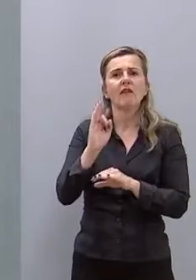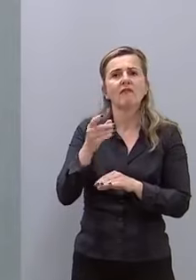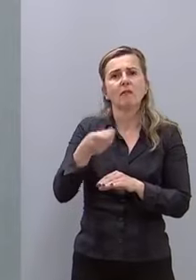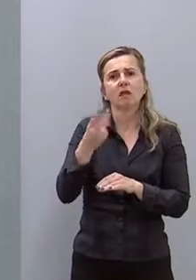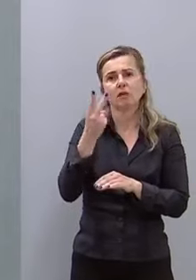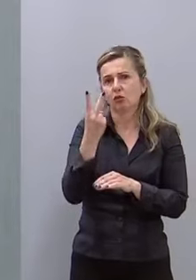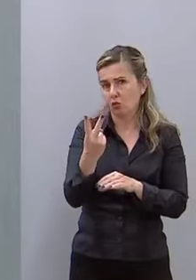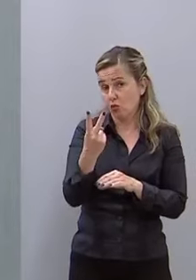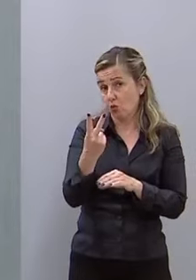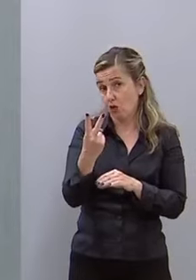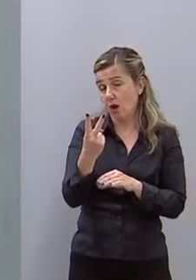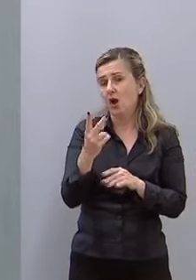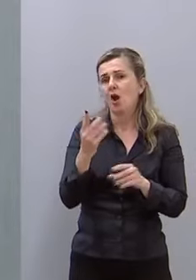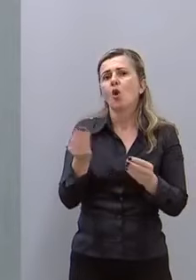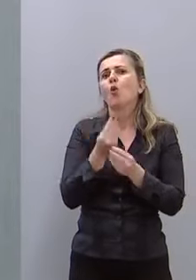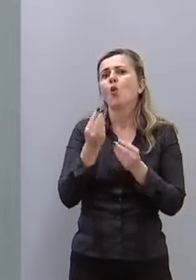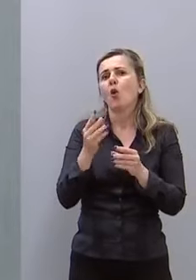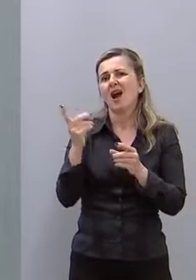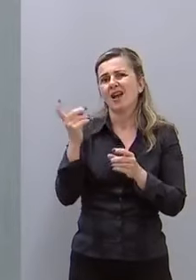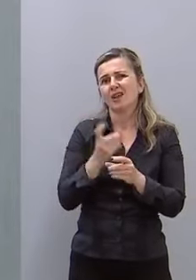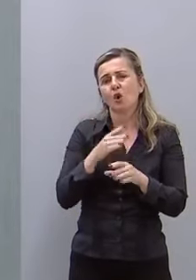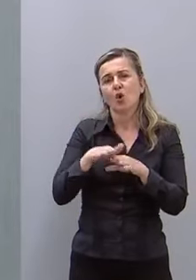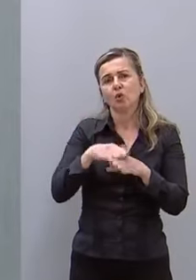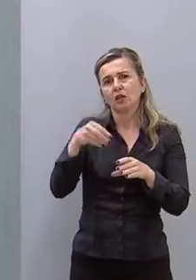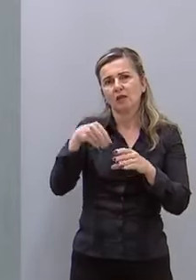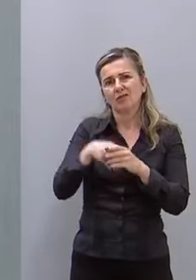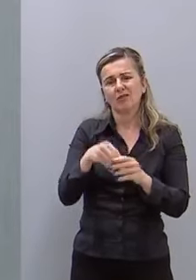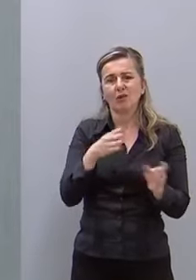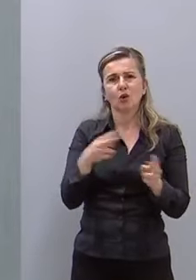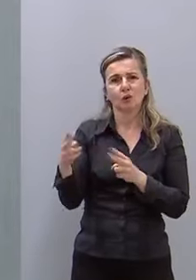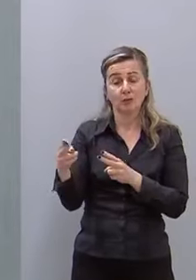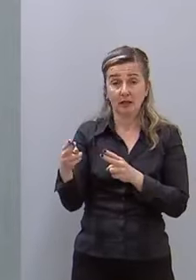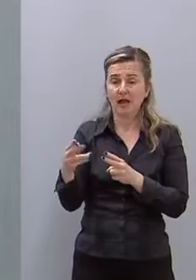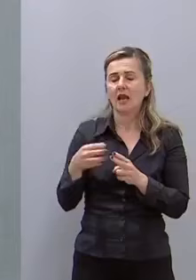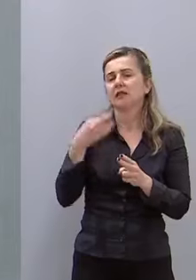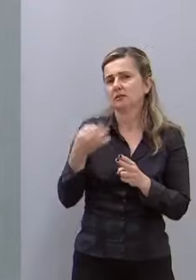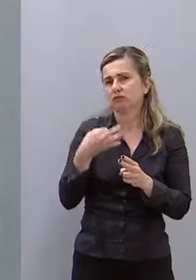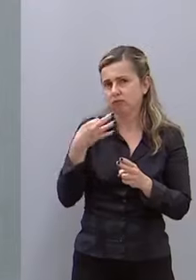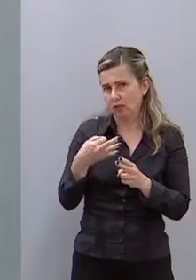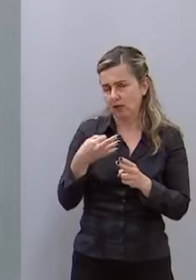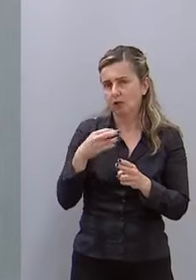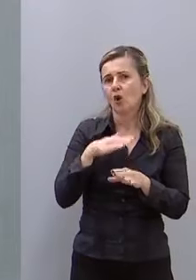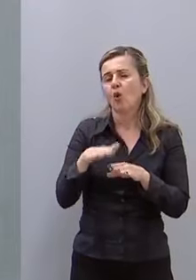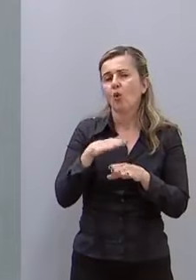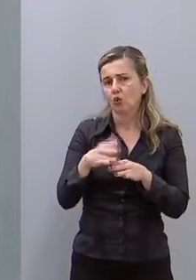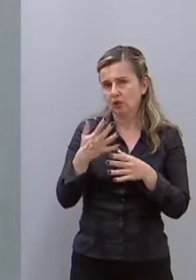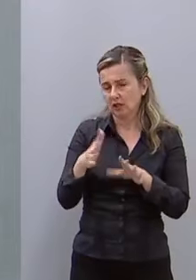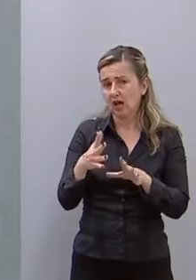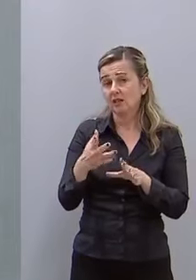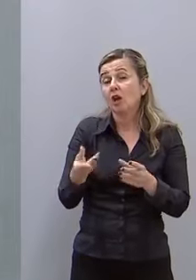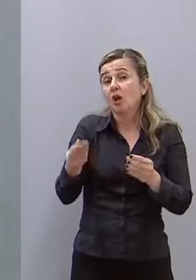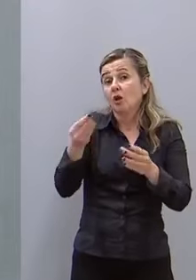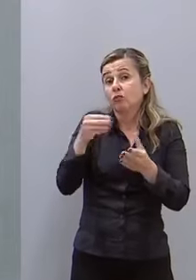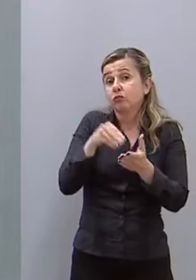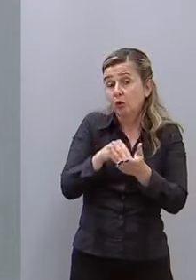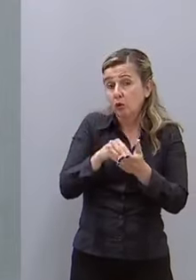in quando vengono usate all'interno dell'ospedale molto spesso gli vengono utilizzate con una ulteriore